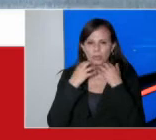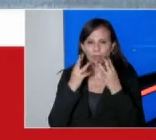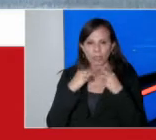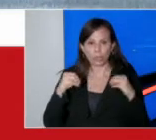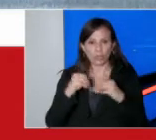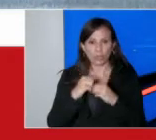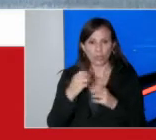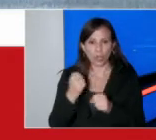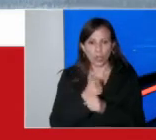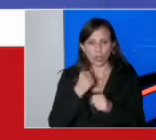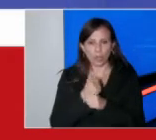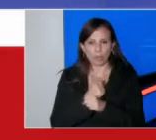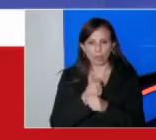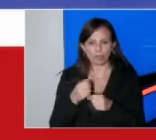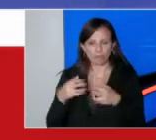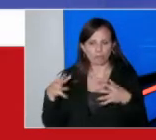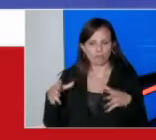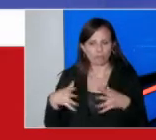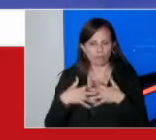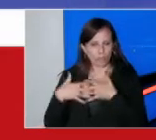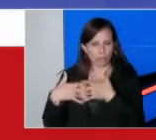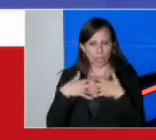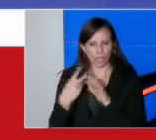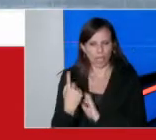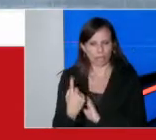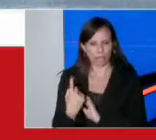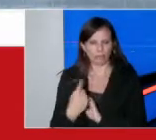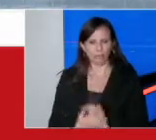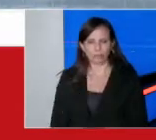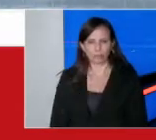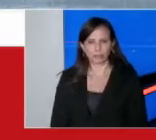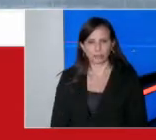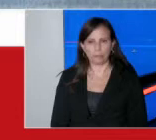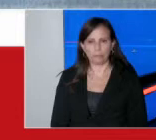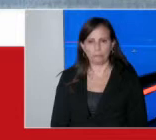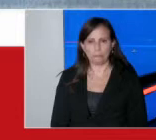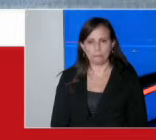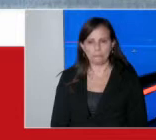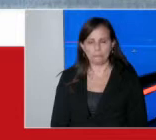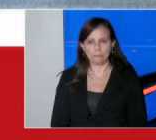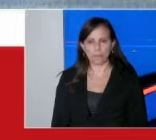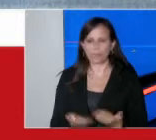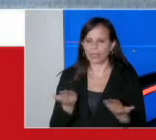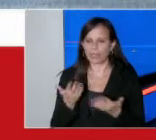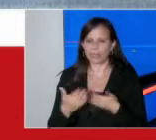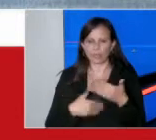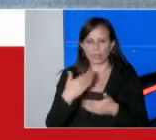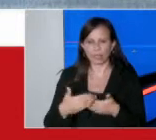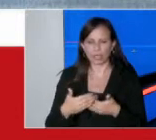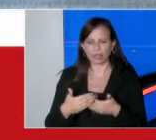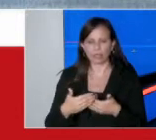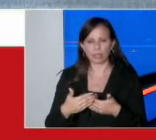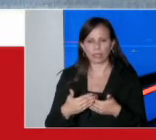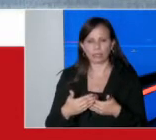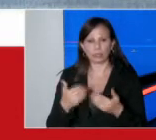הזאת עובדת כאורגן אחד, זה המינוח שלו. השאלה היא איך זה מקדם ברמה המשפטית את המשפט